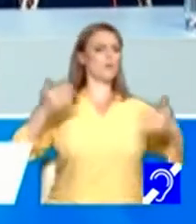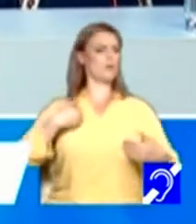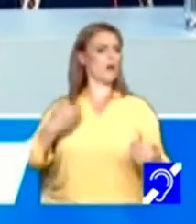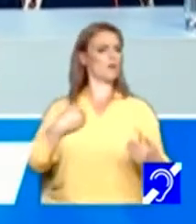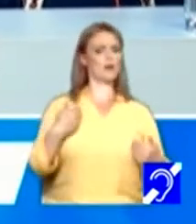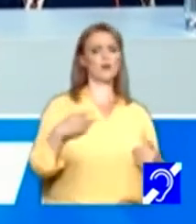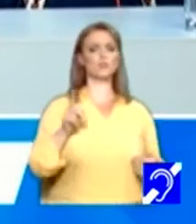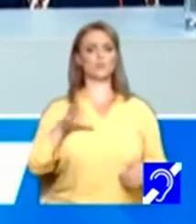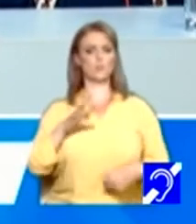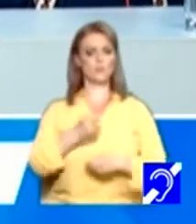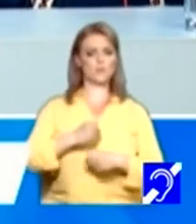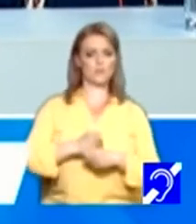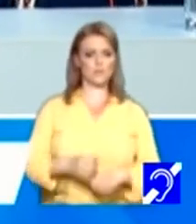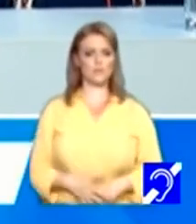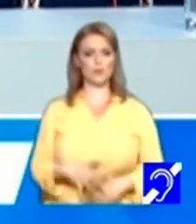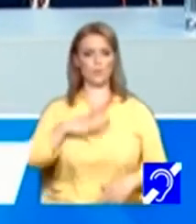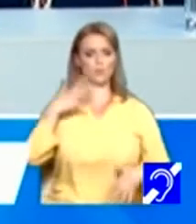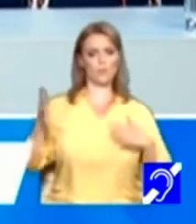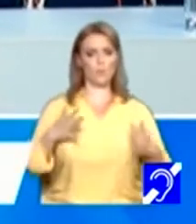multe emoții.